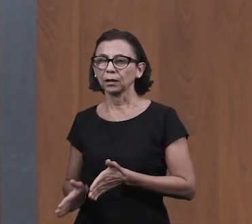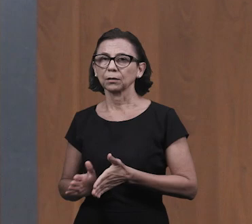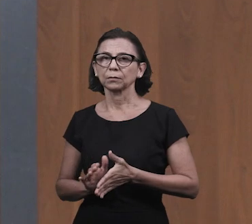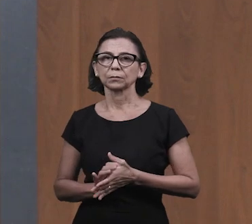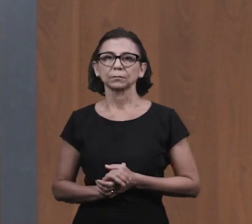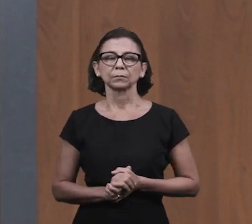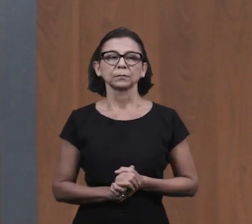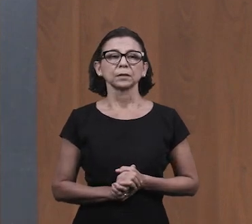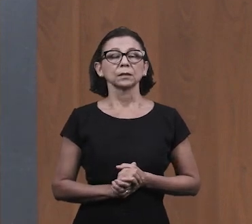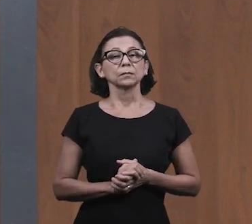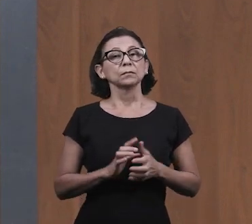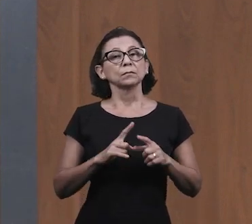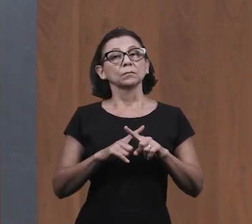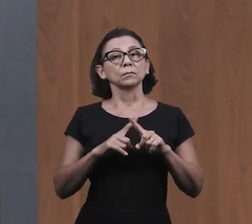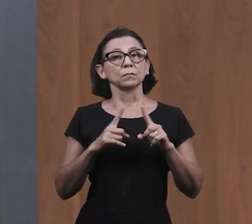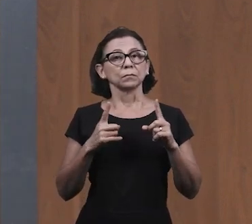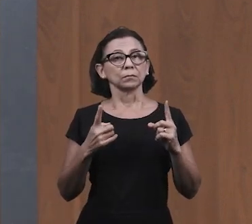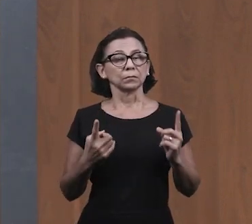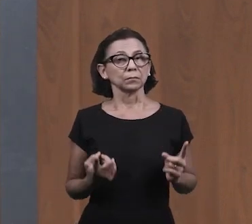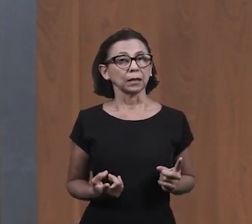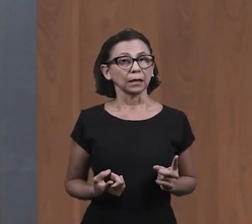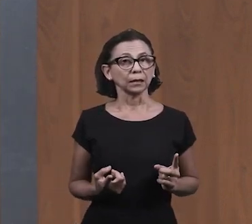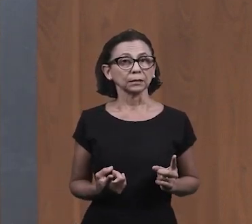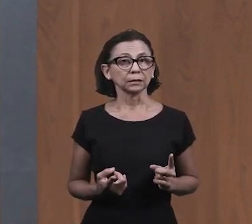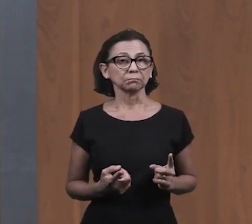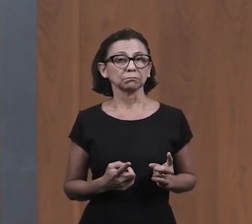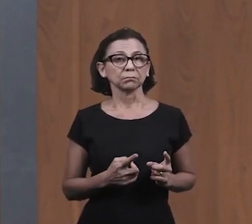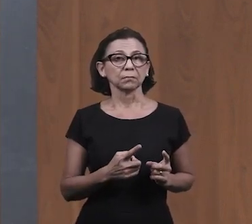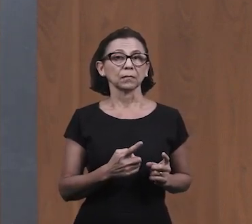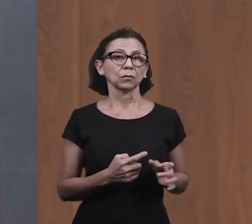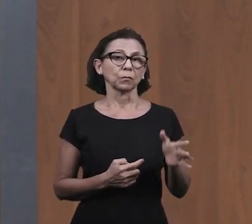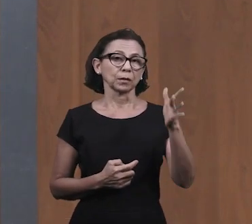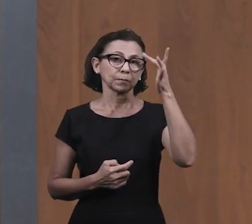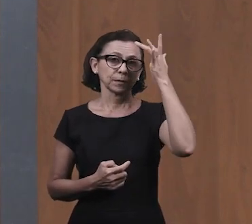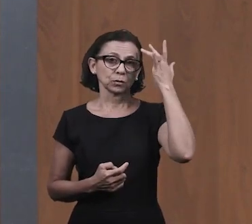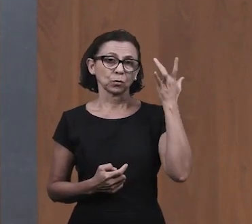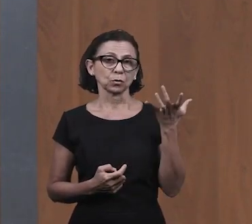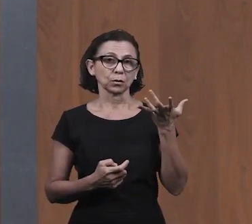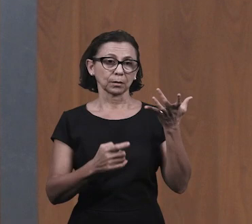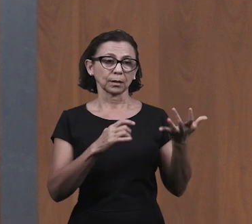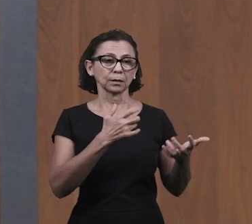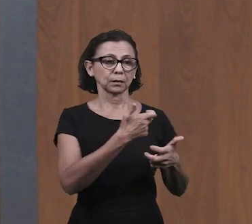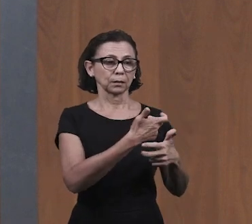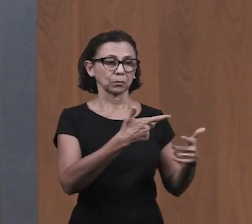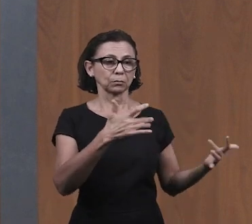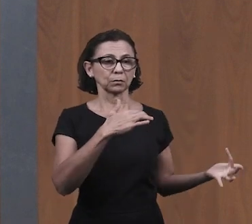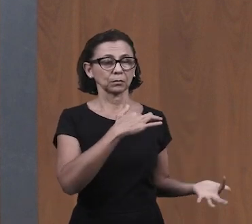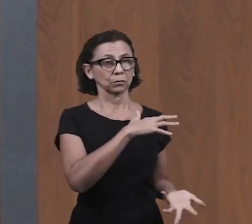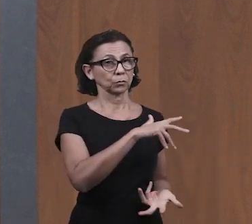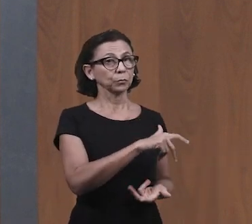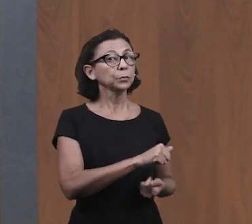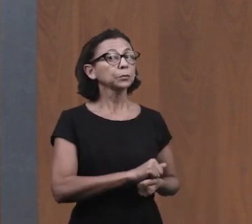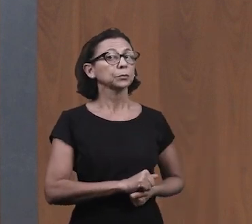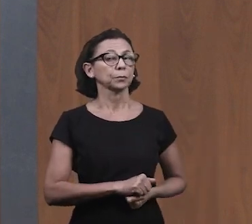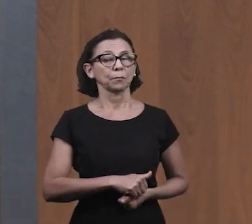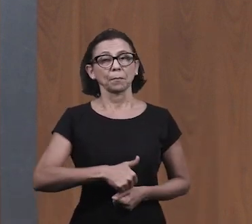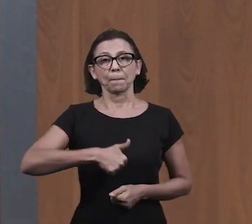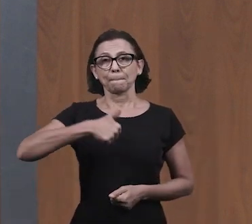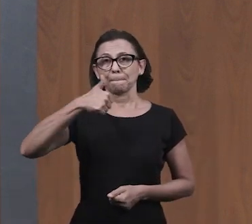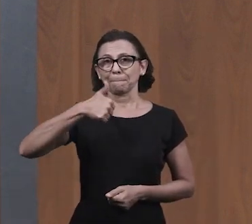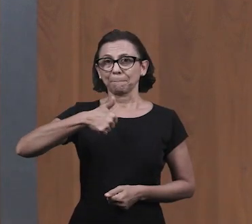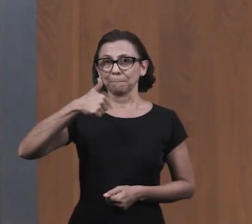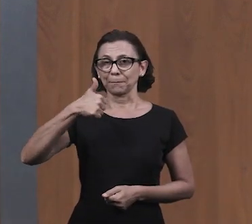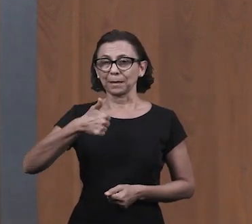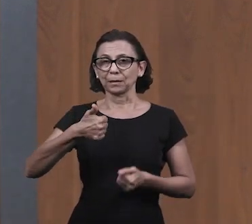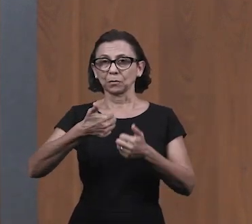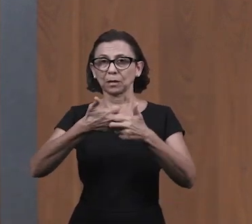monde. Mais la Bible dit que nous devons chercher d'abord, regardez, le royaume de Dieu et sa